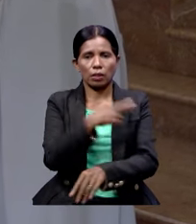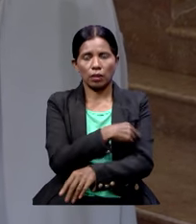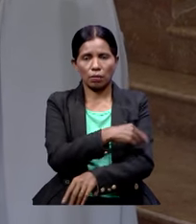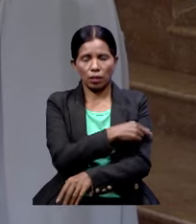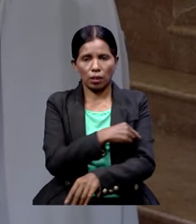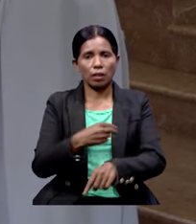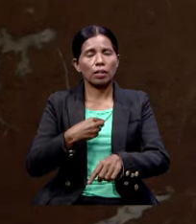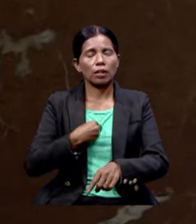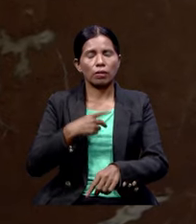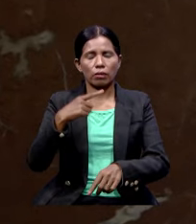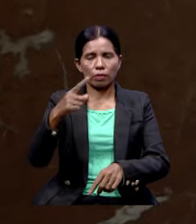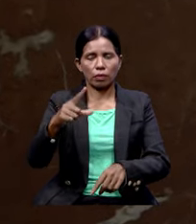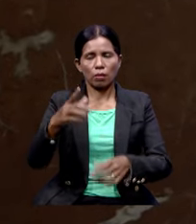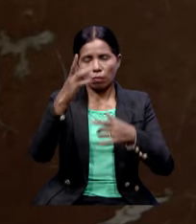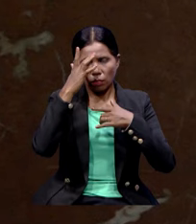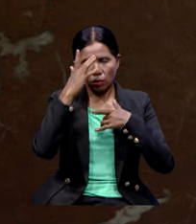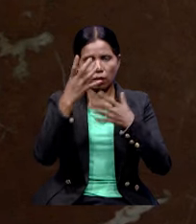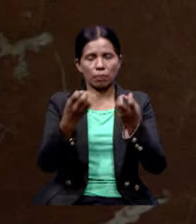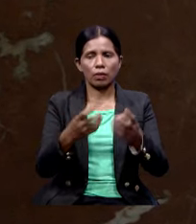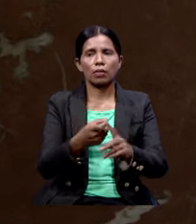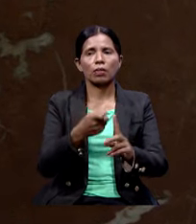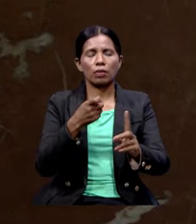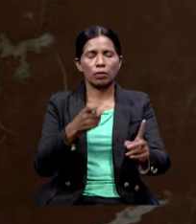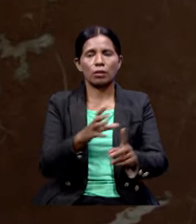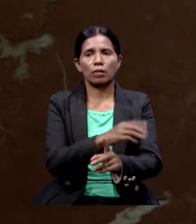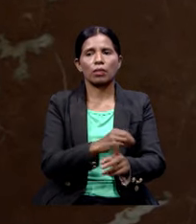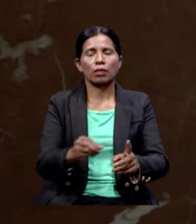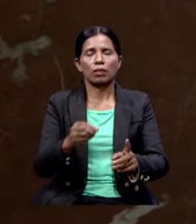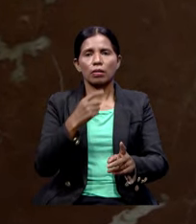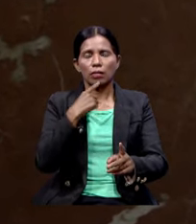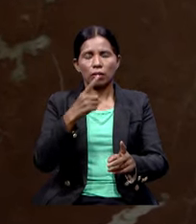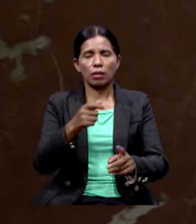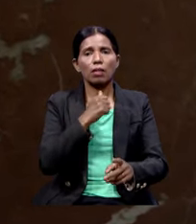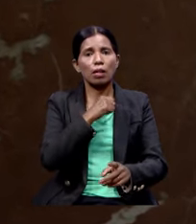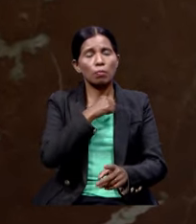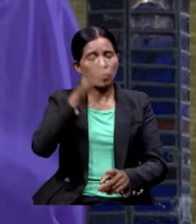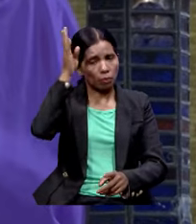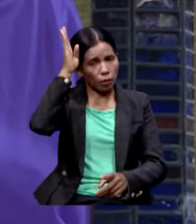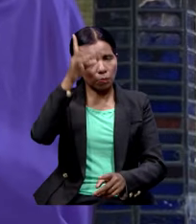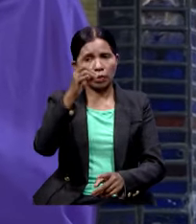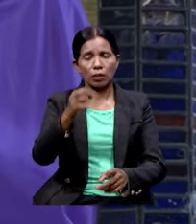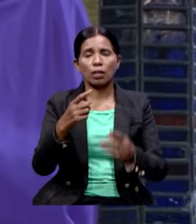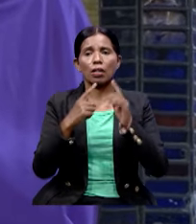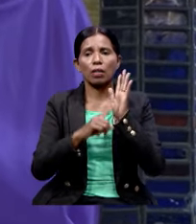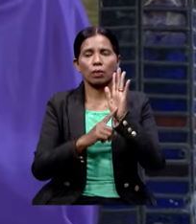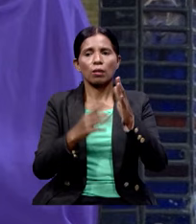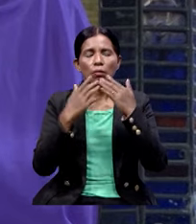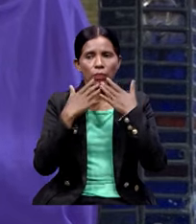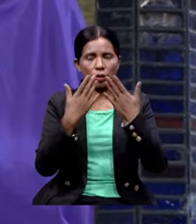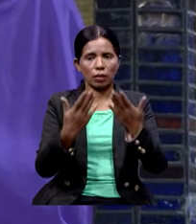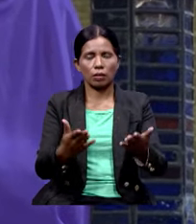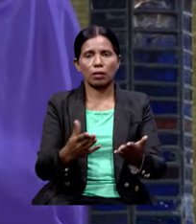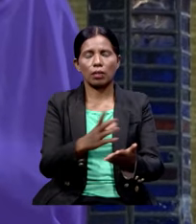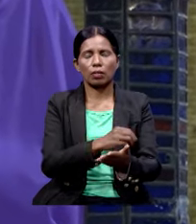Guido Valadares Homoras Complicado. Lihusio Milio Vigario Geral Arkidiosese Dili hatu agradecimento ba maktoban